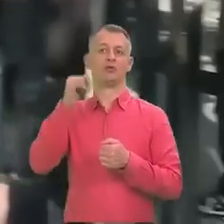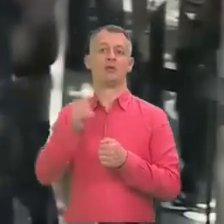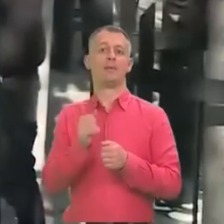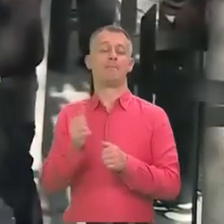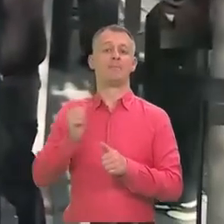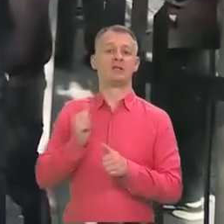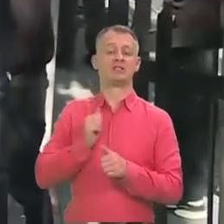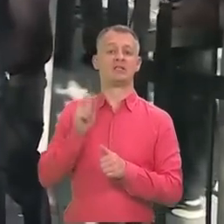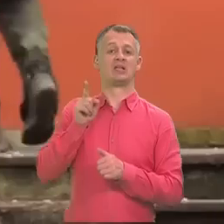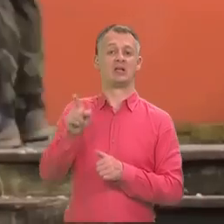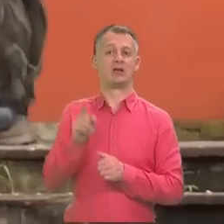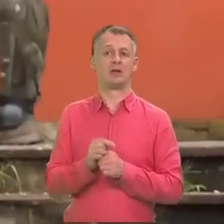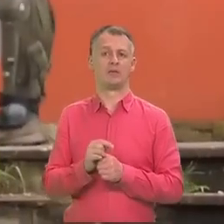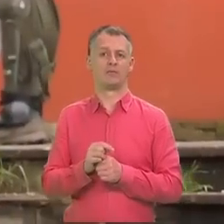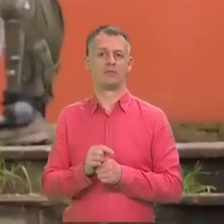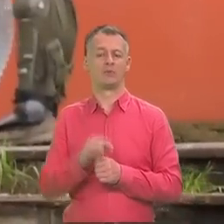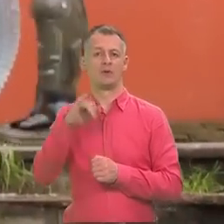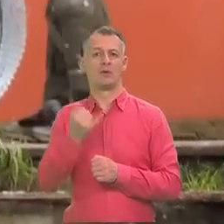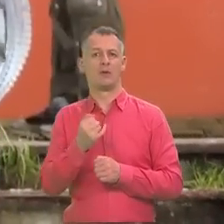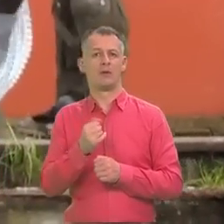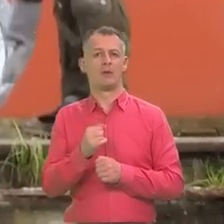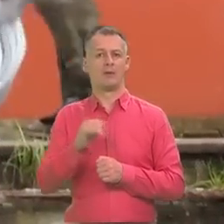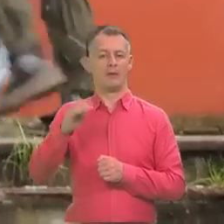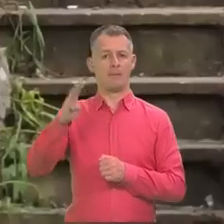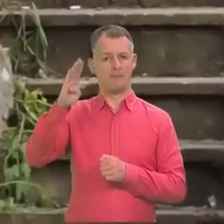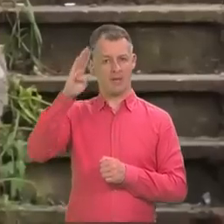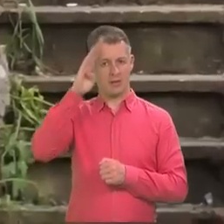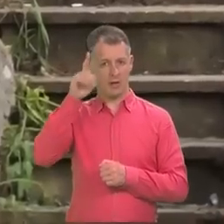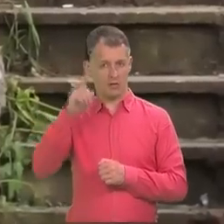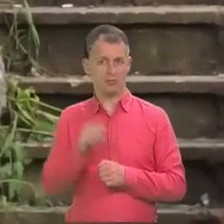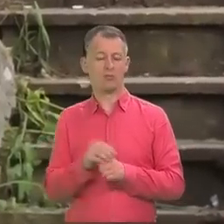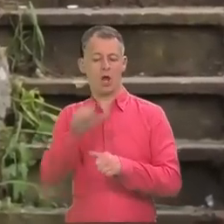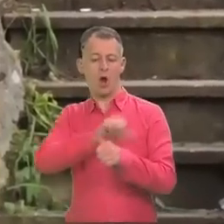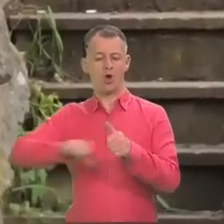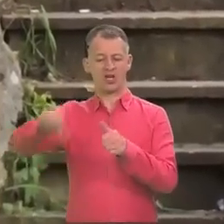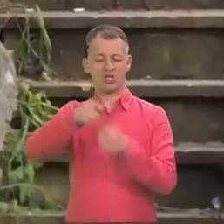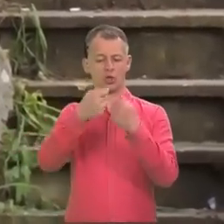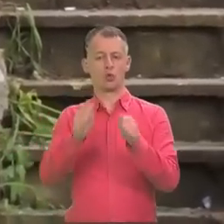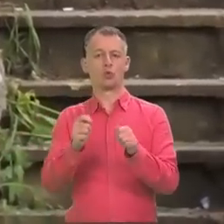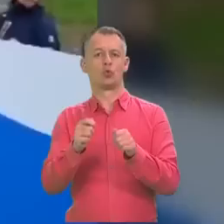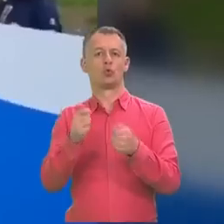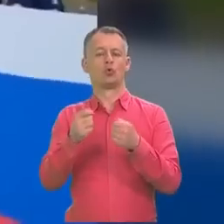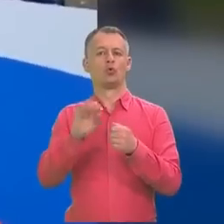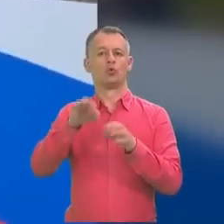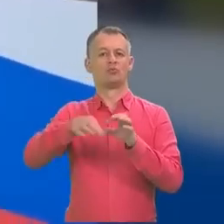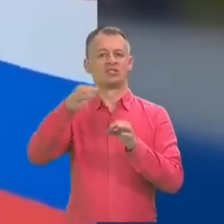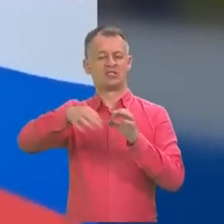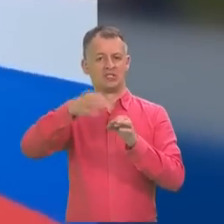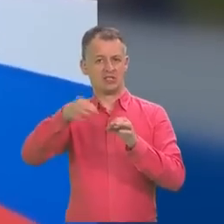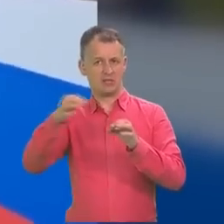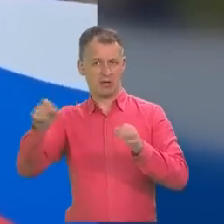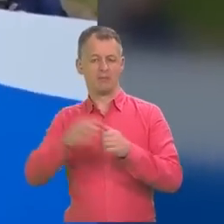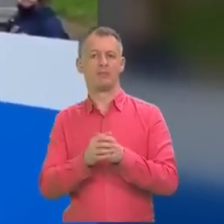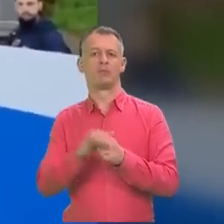soldați ai trupelor KFOR. Militarii NATO au creat o adevărată fortăreață în jurul sediului și au îngrădit totul cu sârmă ghimpată. Protestatarii au întins un